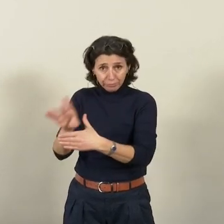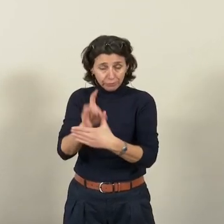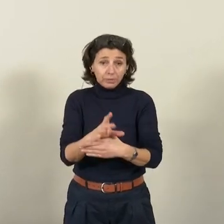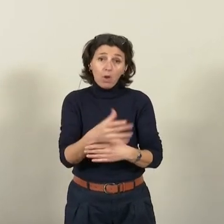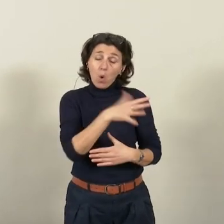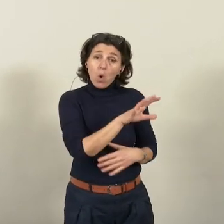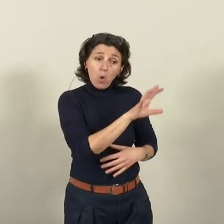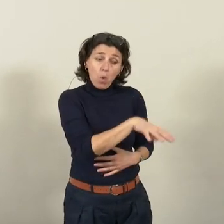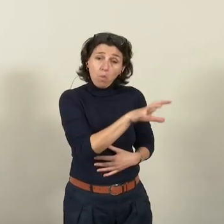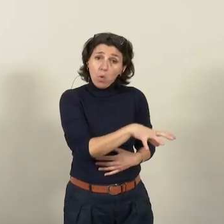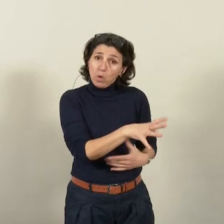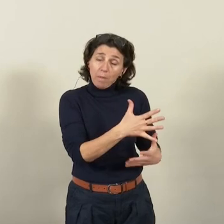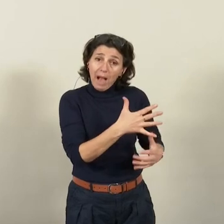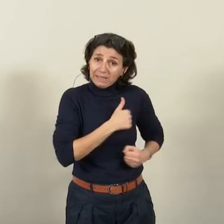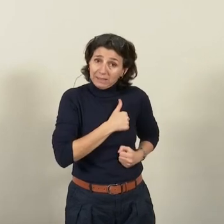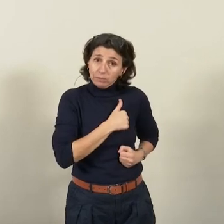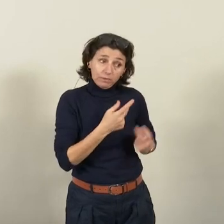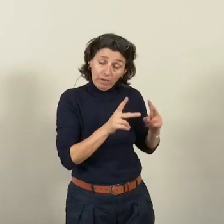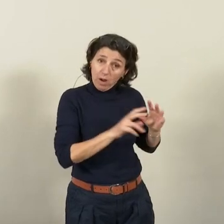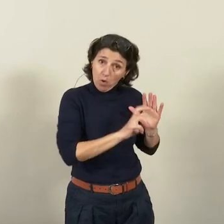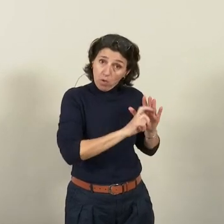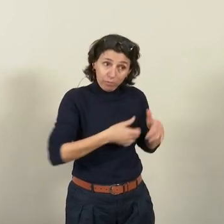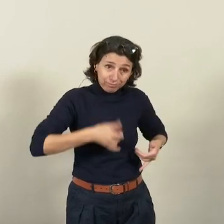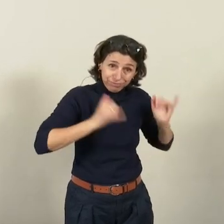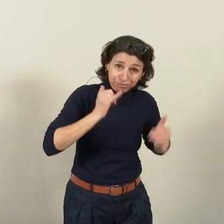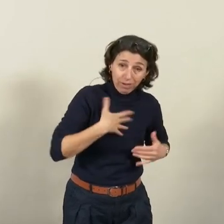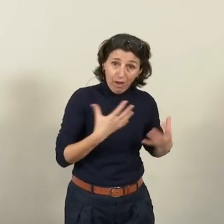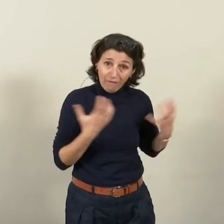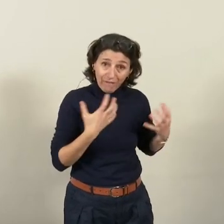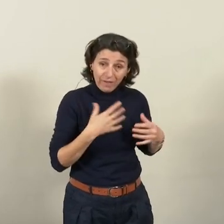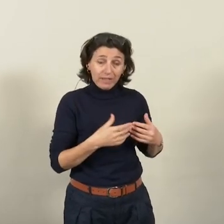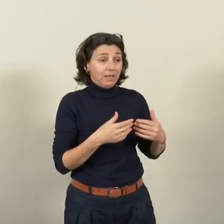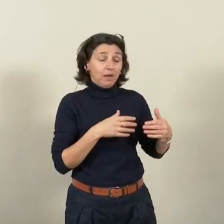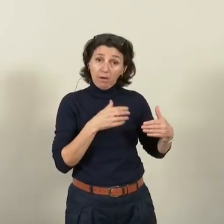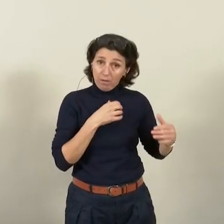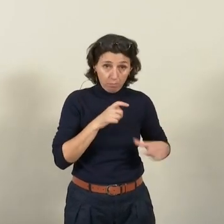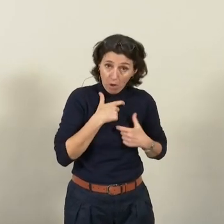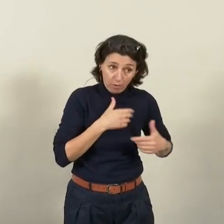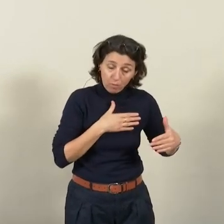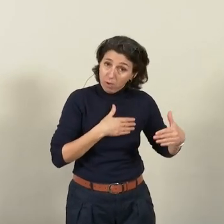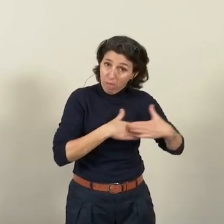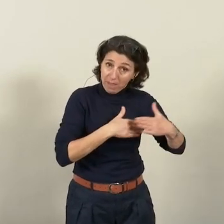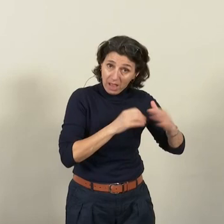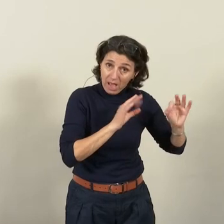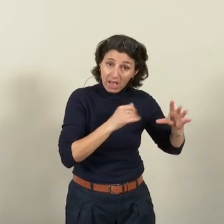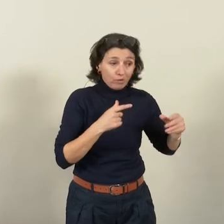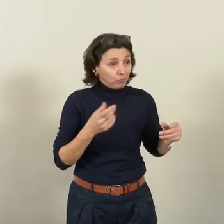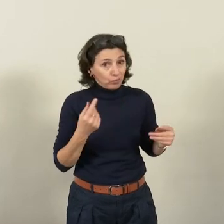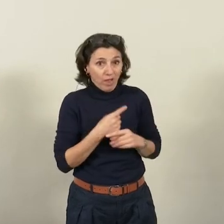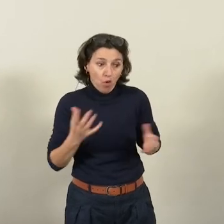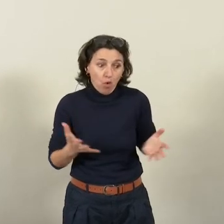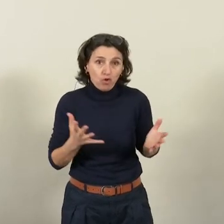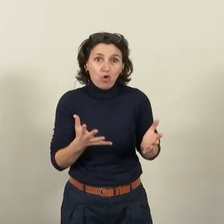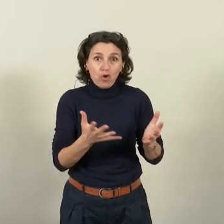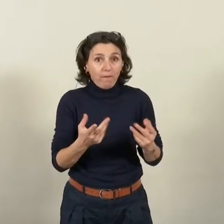bloquer comme c'est le cas de la ville de grenob qui sont au contraire volontaristes là-dessus elles sont là pour essayer de faciliter et c'est ce que fait la ville de